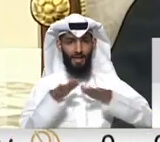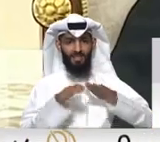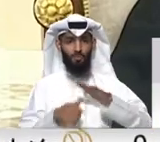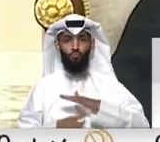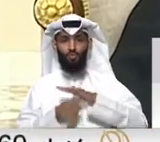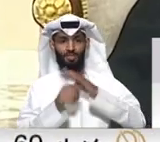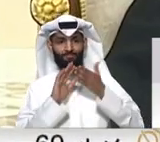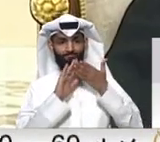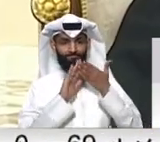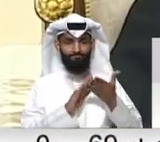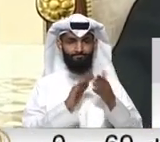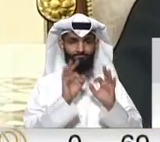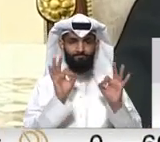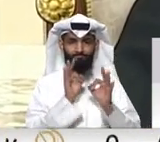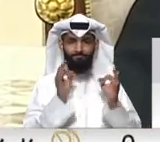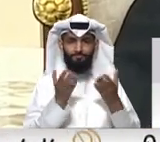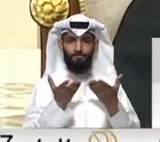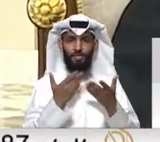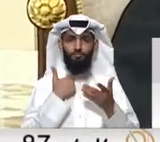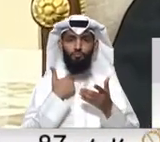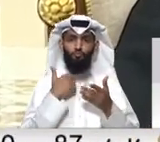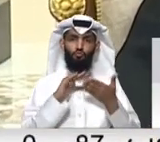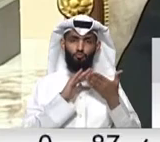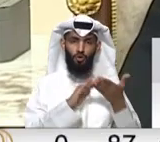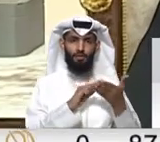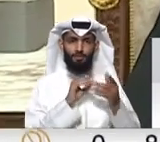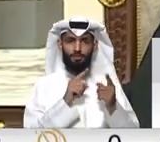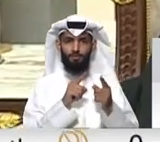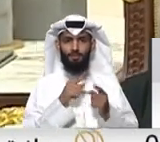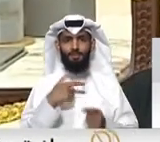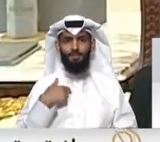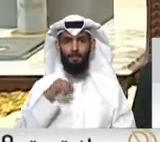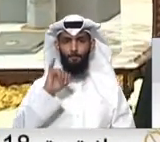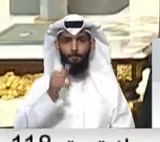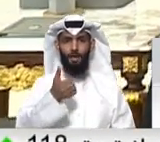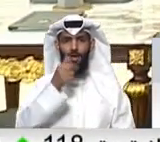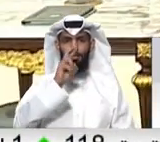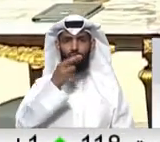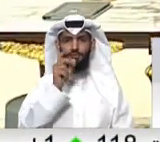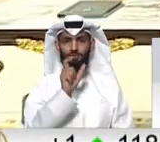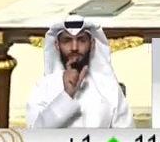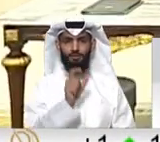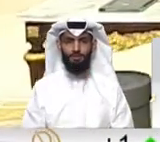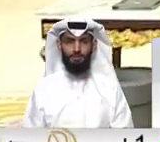الشؤون الخارجية بمكتب سمو ولي العهد مازن عيسى العيسى.